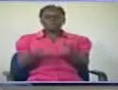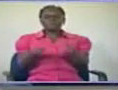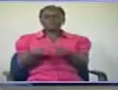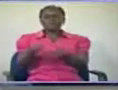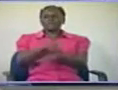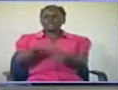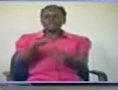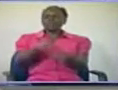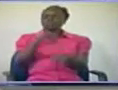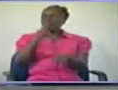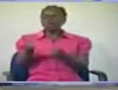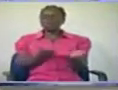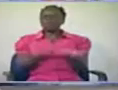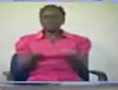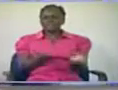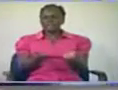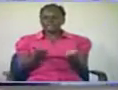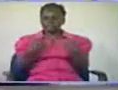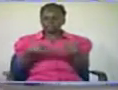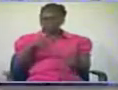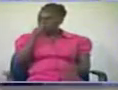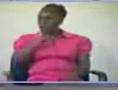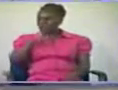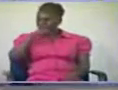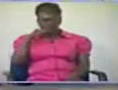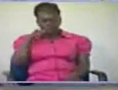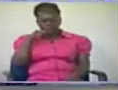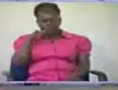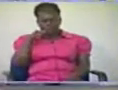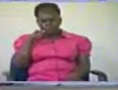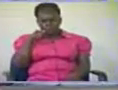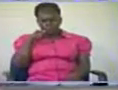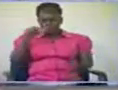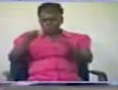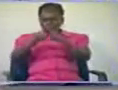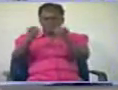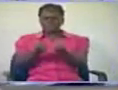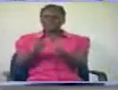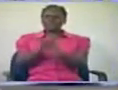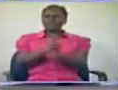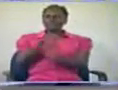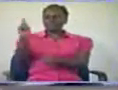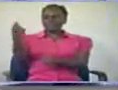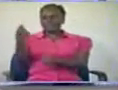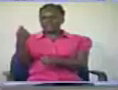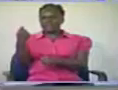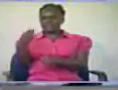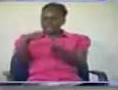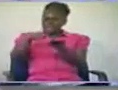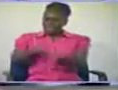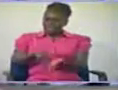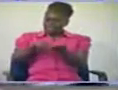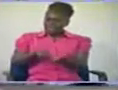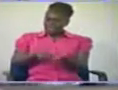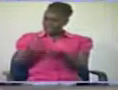sio wawekezaji wa shule za binafsi peke yao. Hmm. Mfumo mzima na Wakenya wamekuwa wanasisitiza